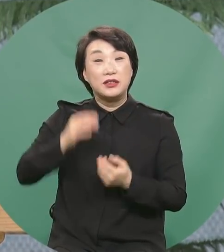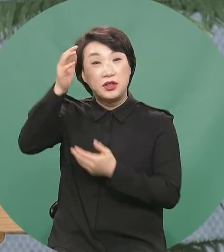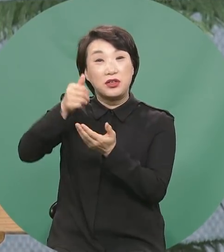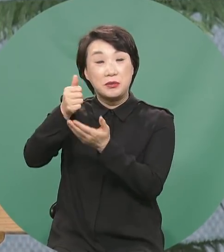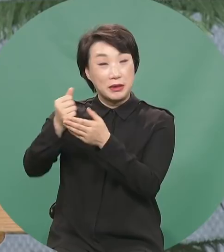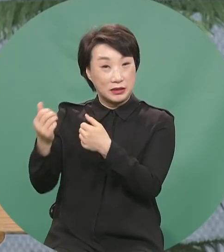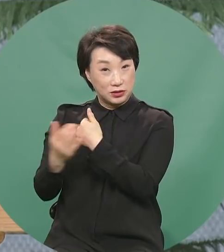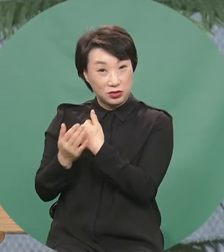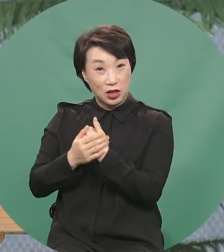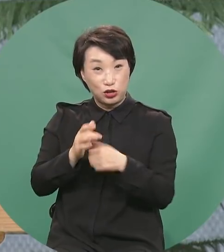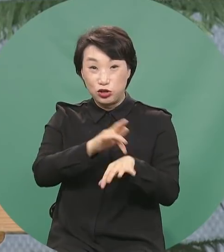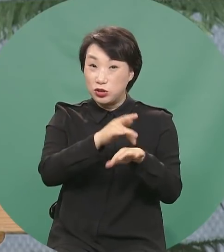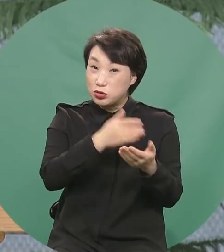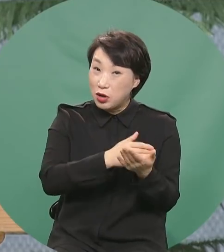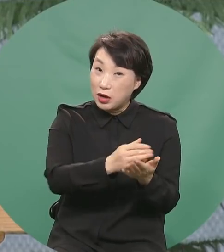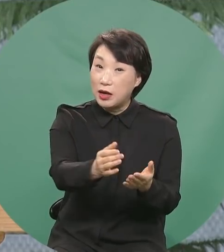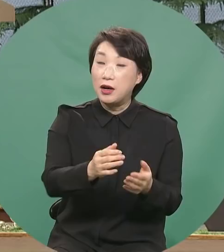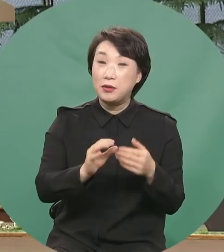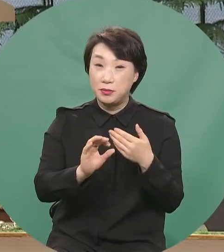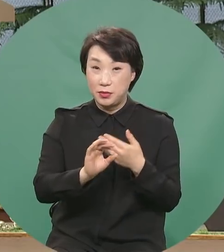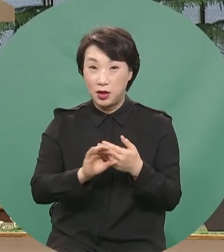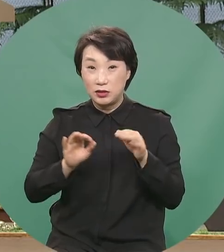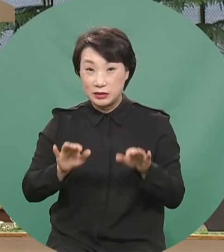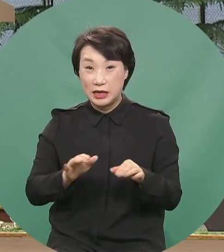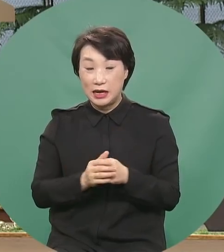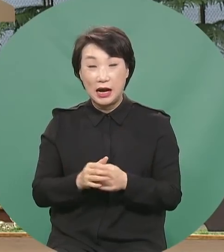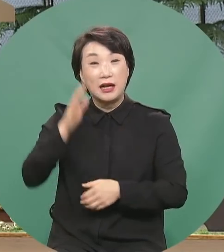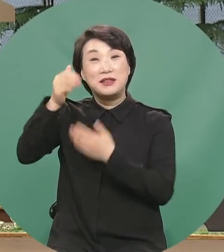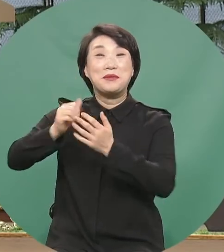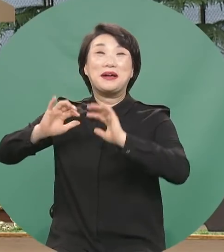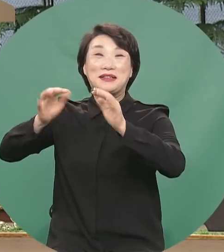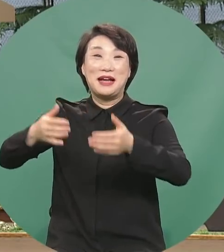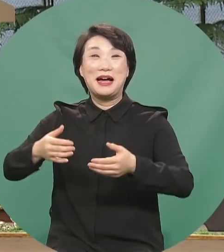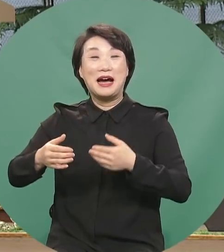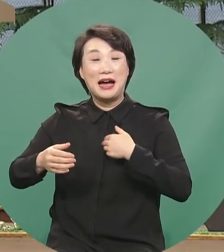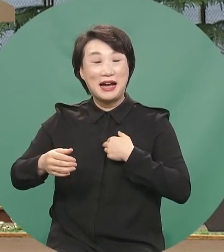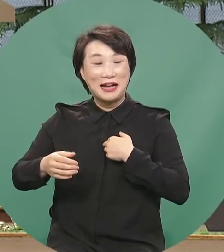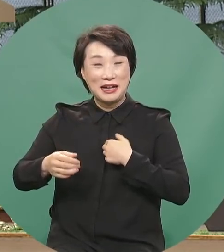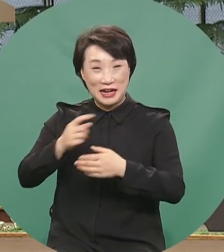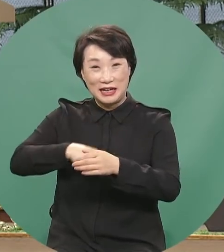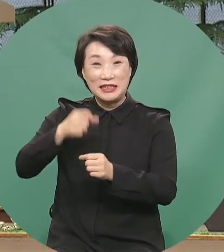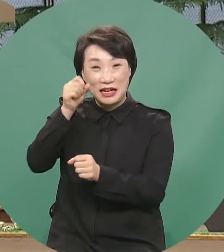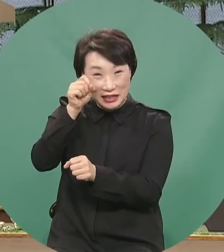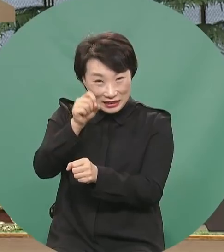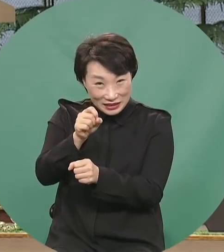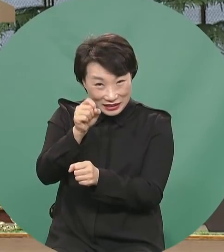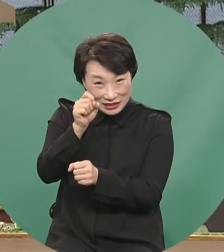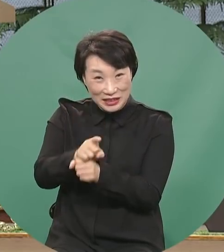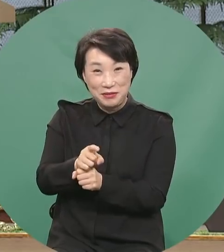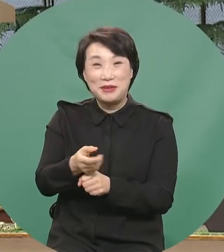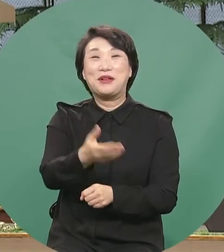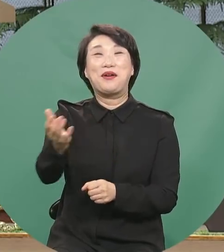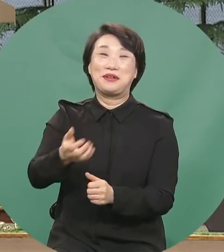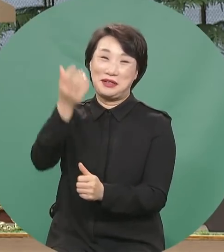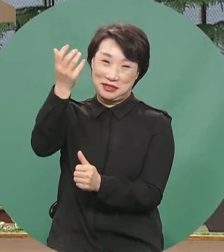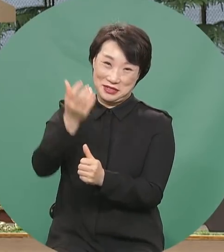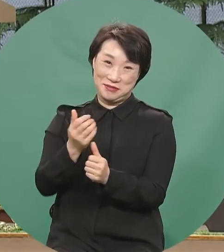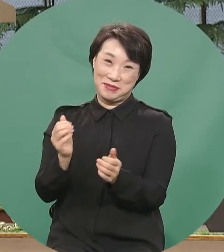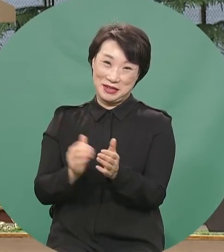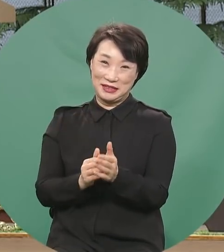성령을 힘입어 귀신을 쫓아내는 것이면 하나님의 나라가 이미 너희에게